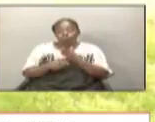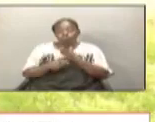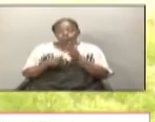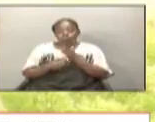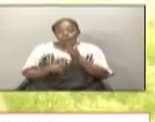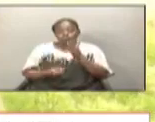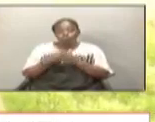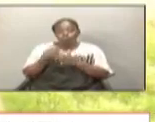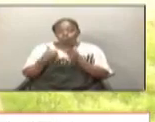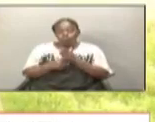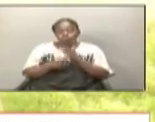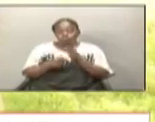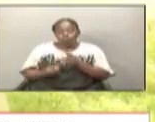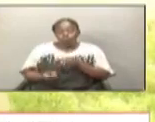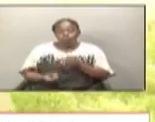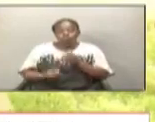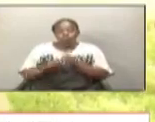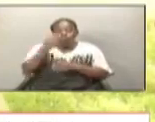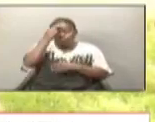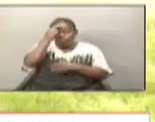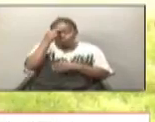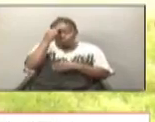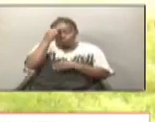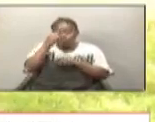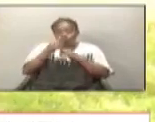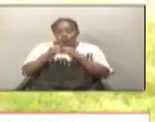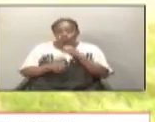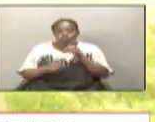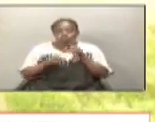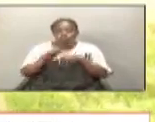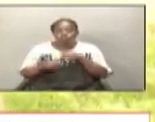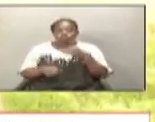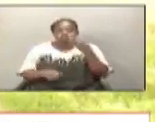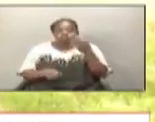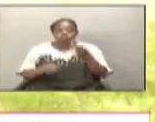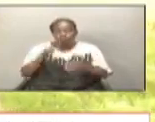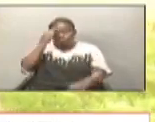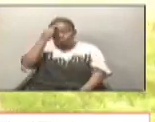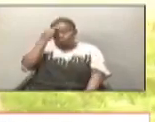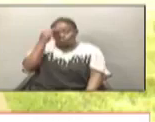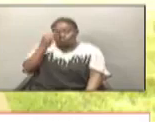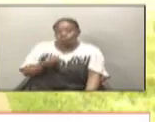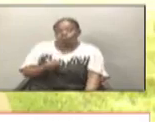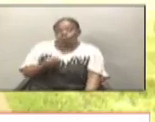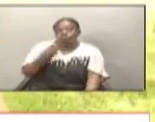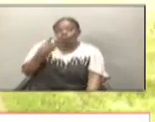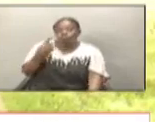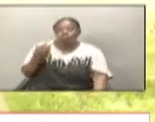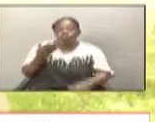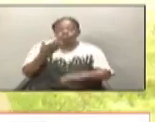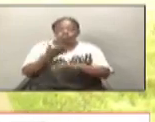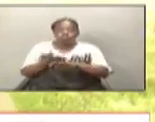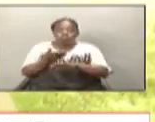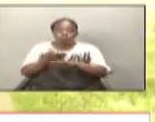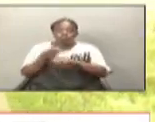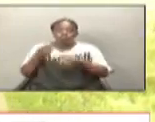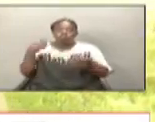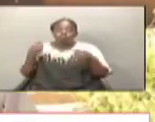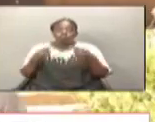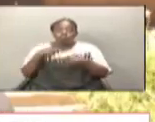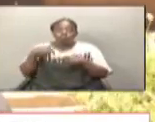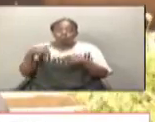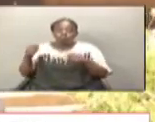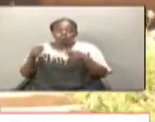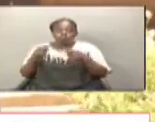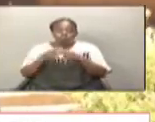ne balumba abayizi baffe egendo kukakkana ng'abayizi basatu babatuusizzaako ebiwundu babakubye baabadde bagenda